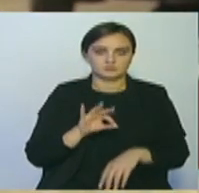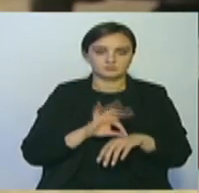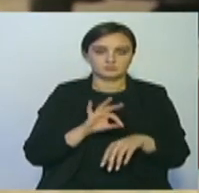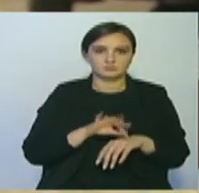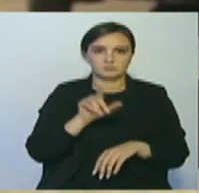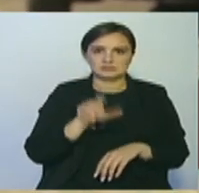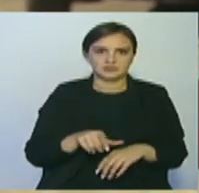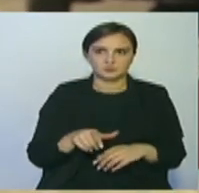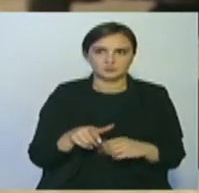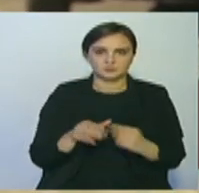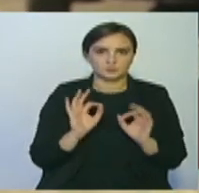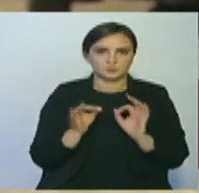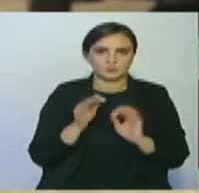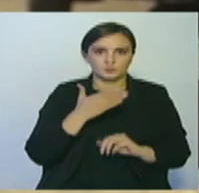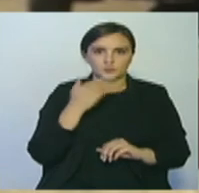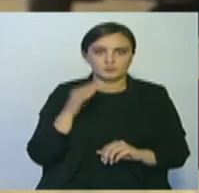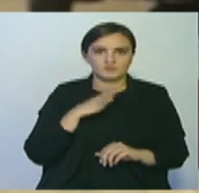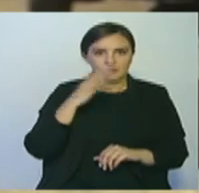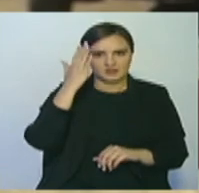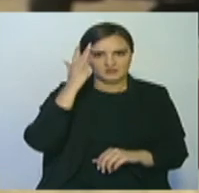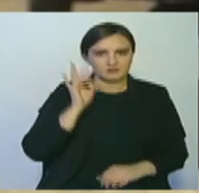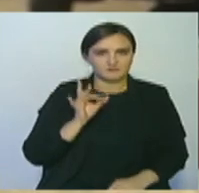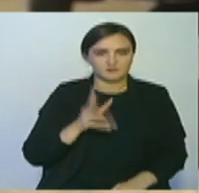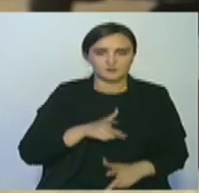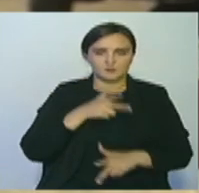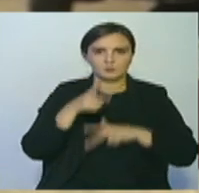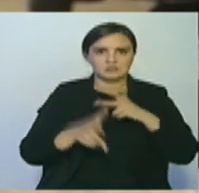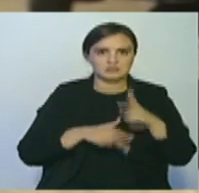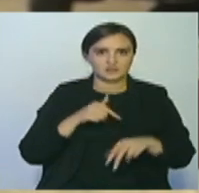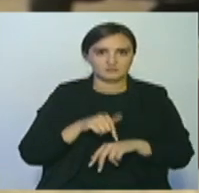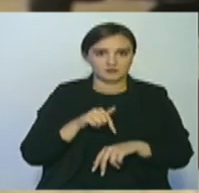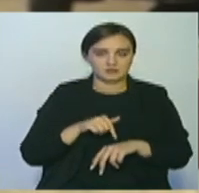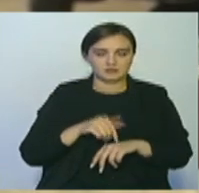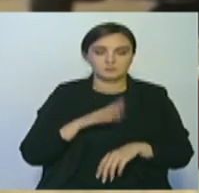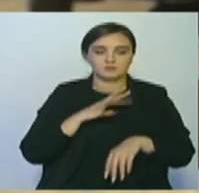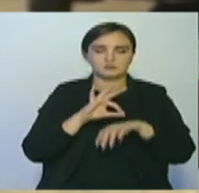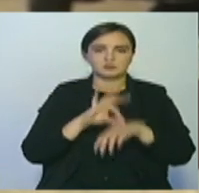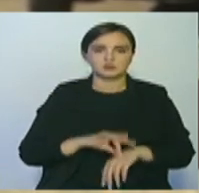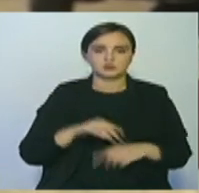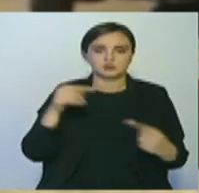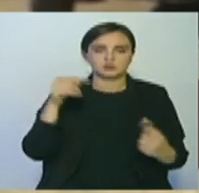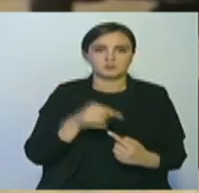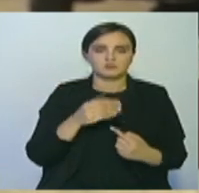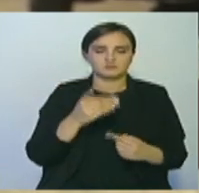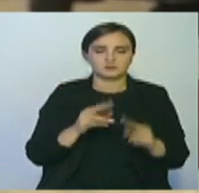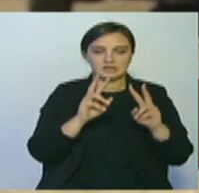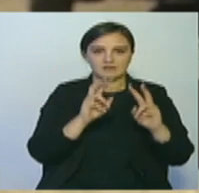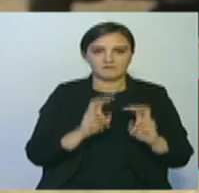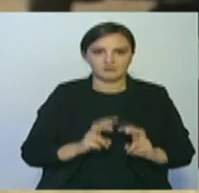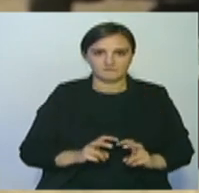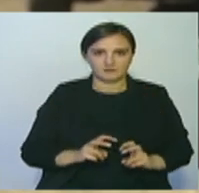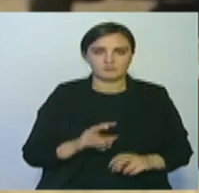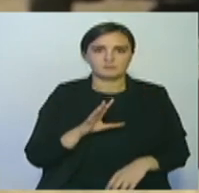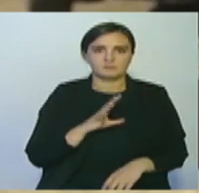პაციენტი არაადეკვატური, გამოხატული იყო თავის ძლიერი ტკივილი, გულისრევა. ჩაუტარდა შესაბამისი კლინიკური ლაბორატორიული კვლევები,